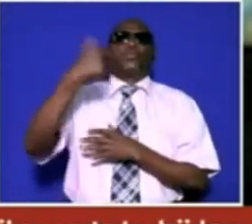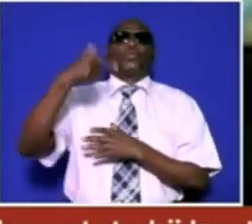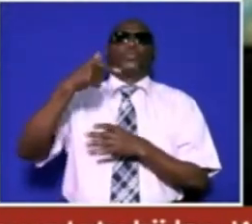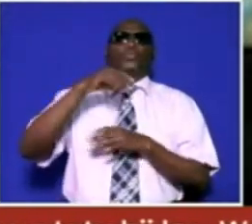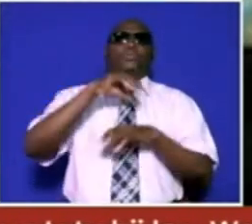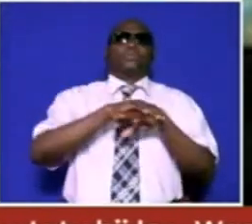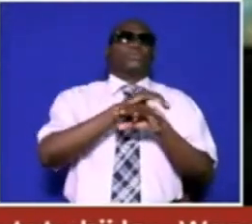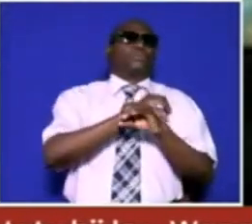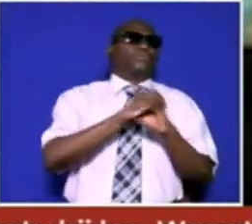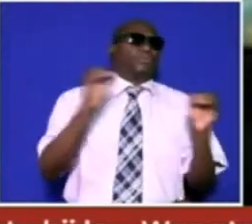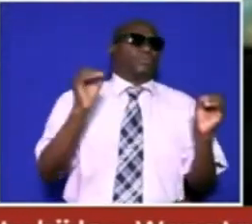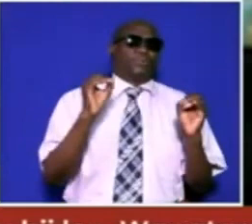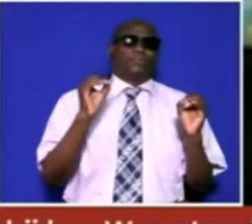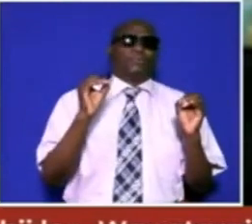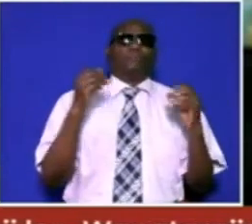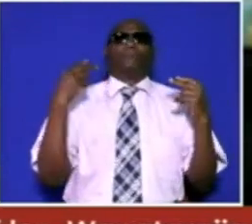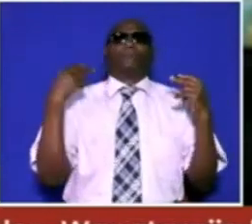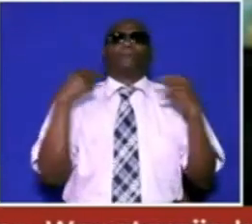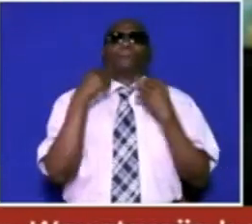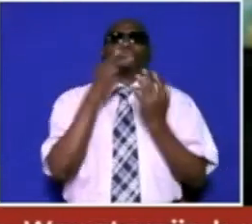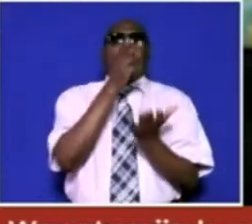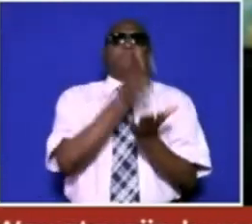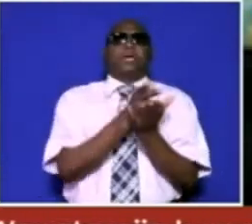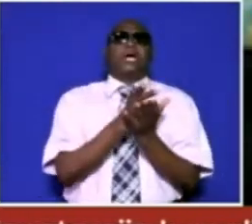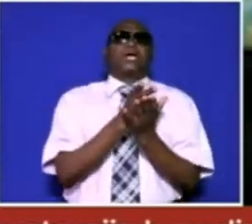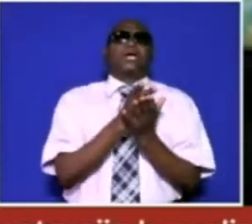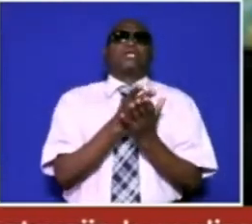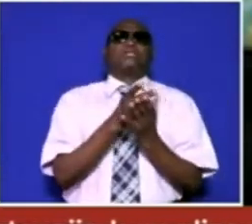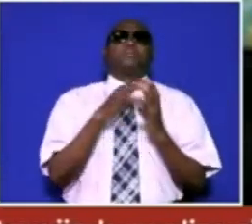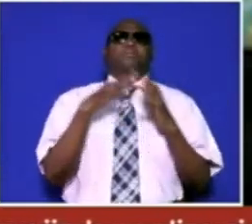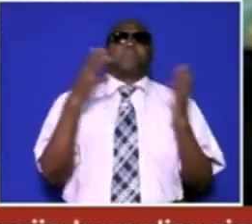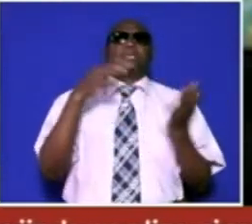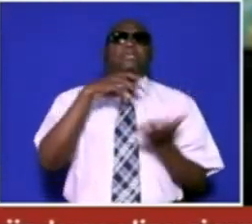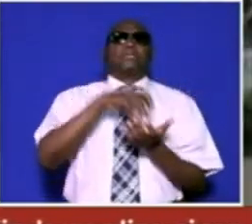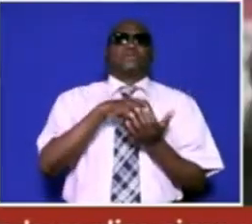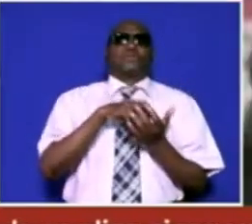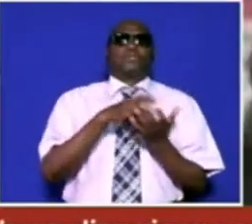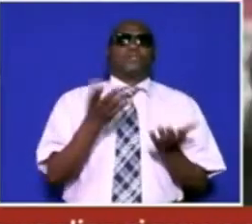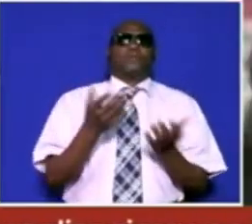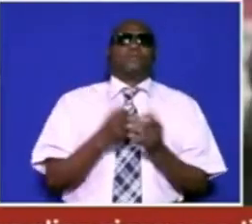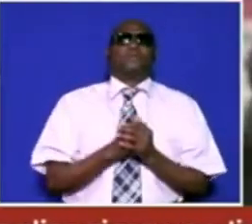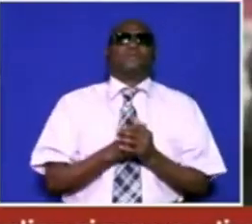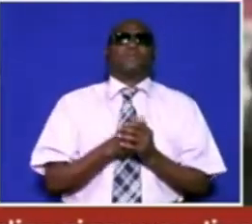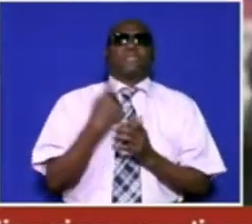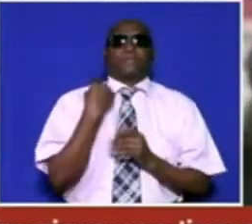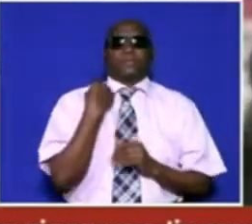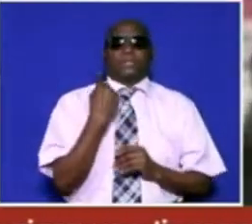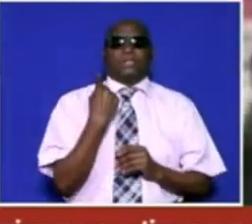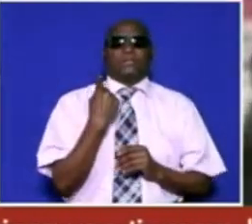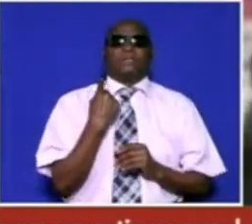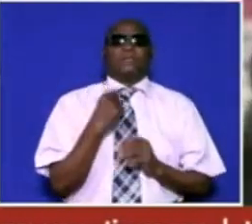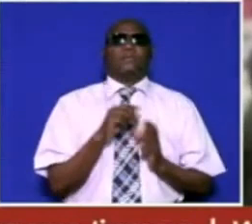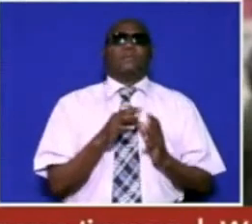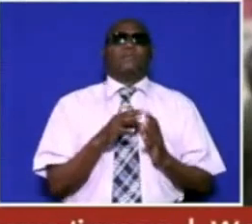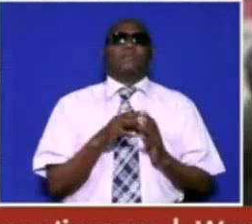actually been parked right now. It is a very big situation, not just a job. Yesterday I